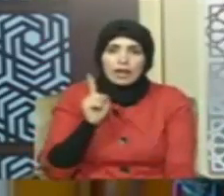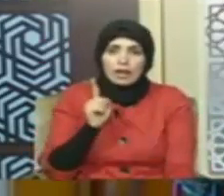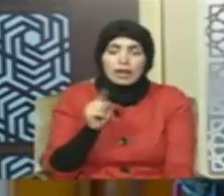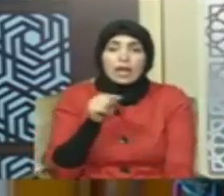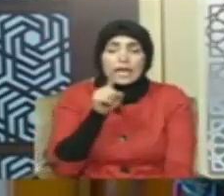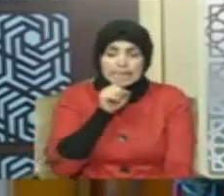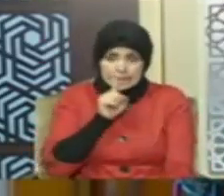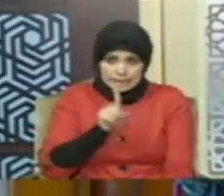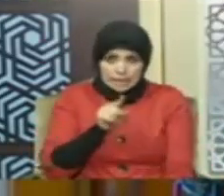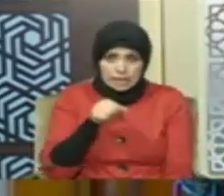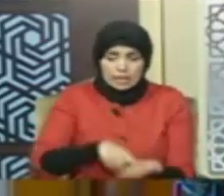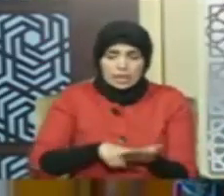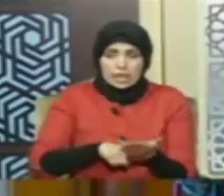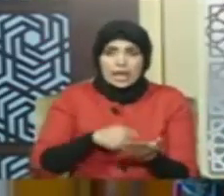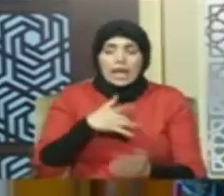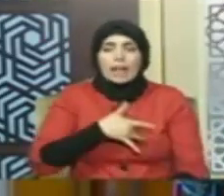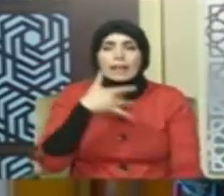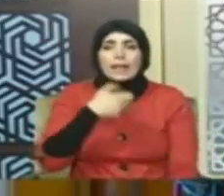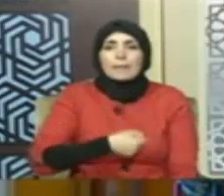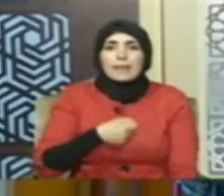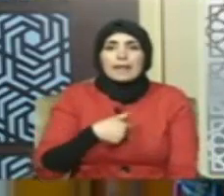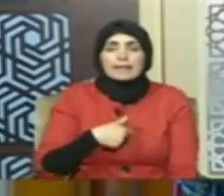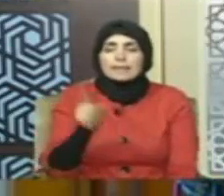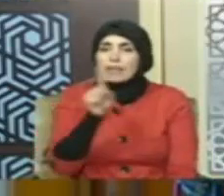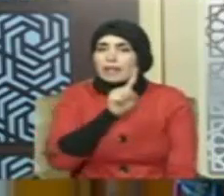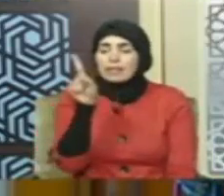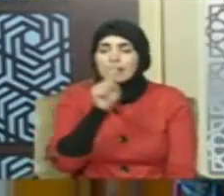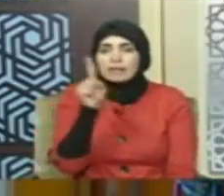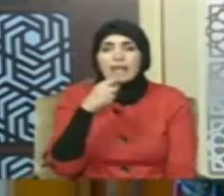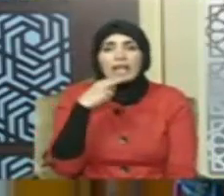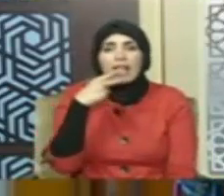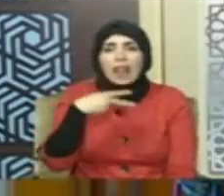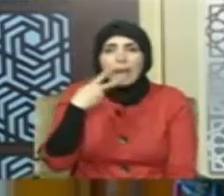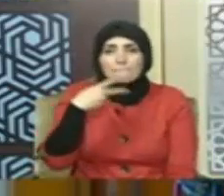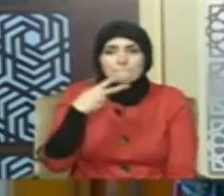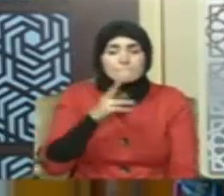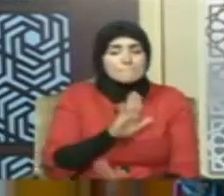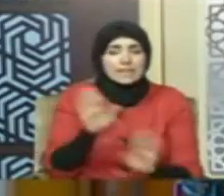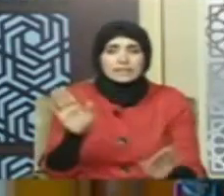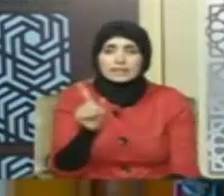إذن الإيمان ليس مجرد كلام،